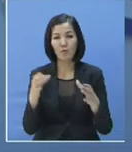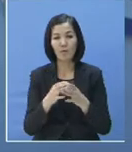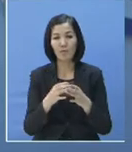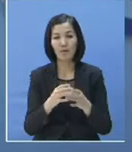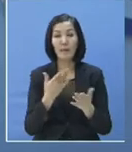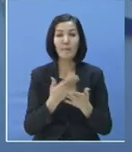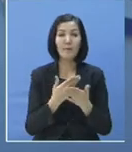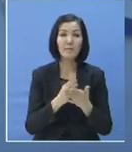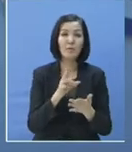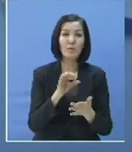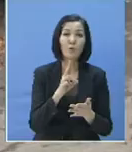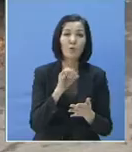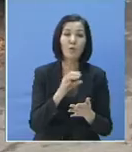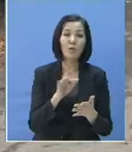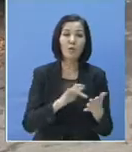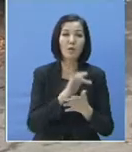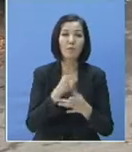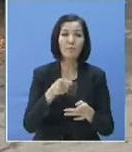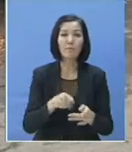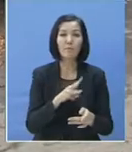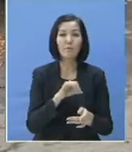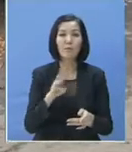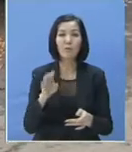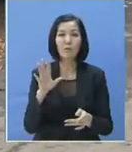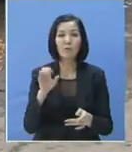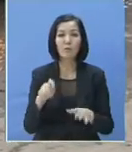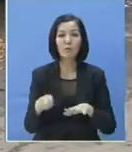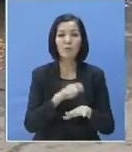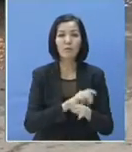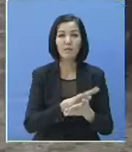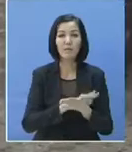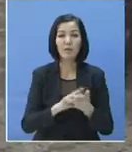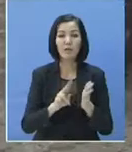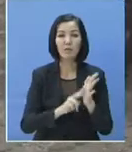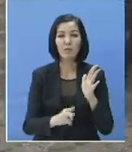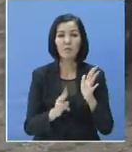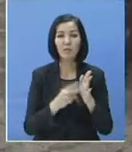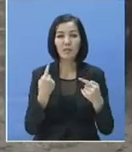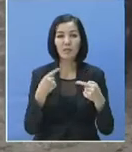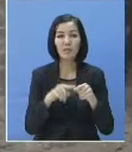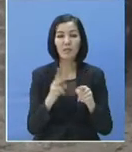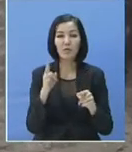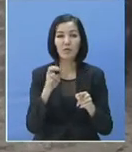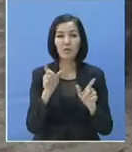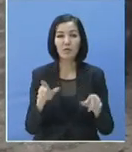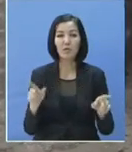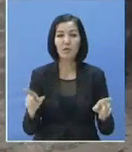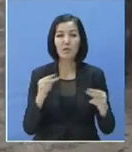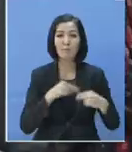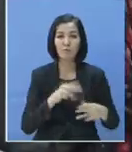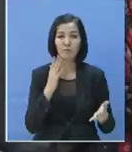Көркейту мекемесі қаланың 1 миллион 500 шаршы метрін тазалайды. 77 техника бірлігімен 200-ге жуық адам